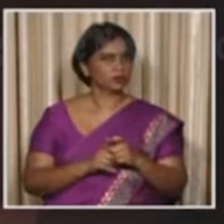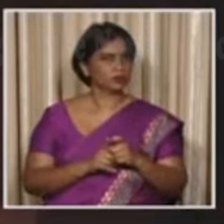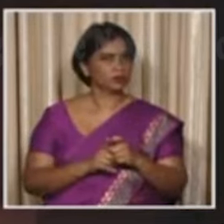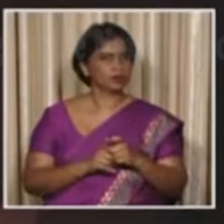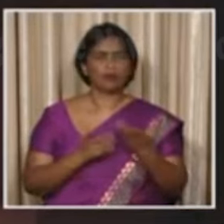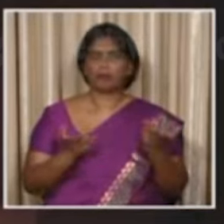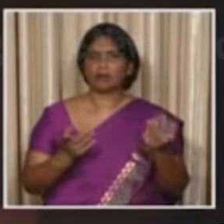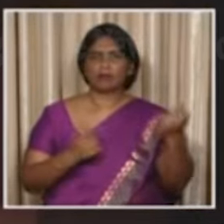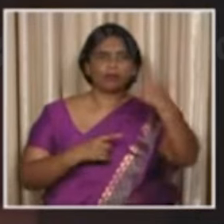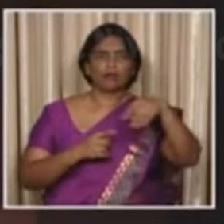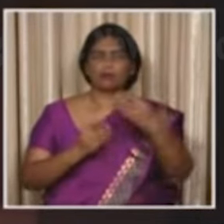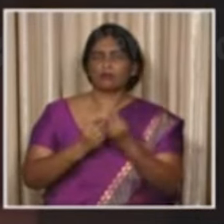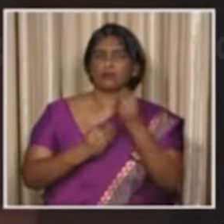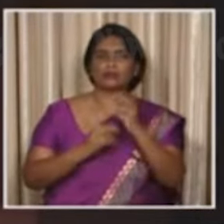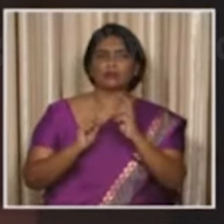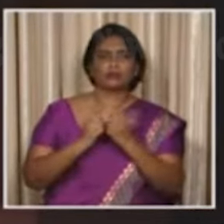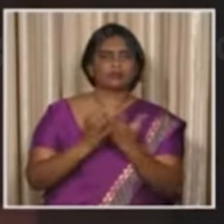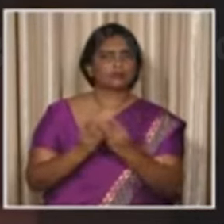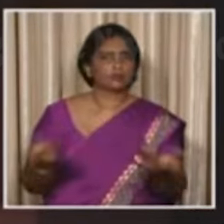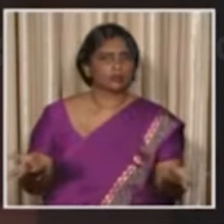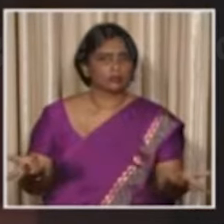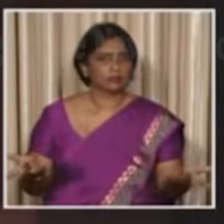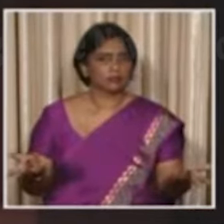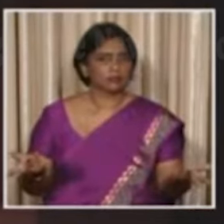මොකද්ද ඔබතුමන ලබා දෙන විසඳුම?